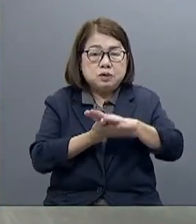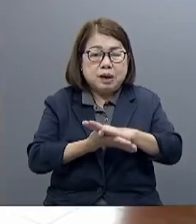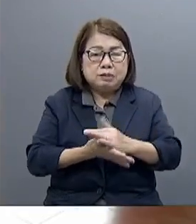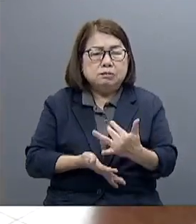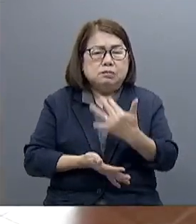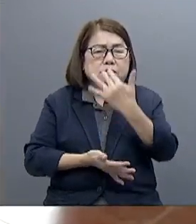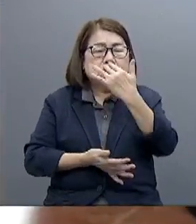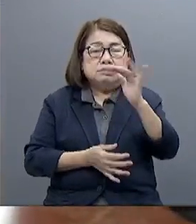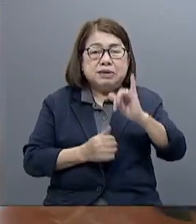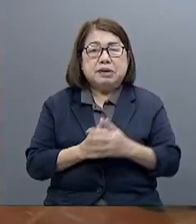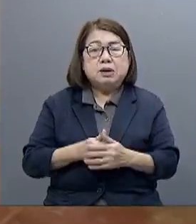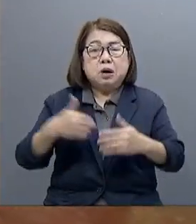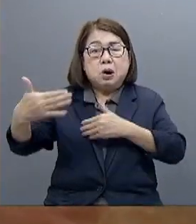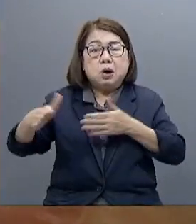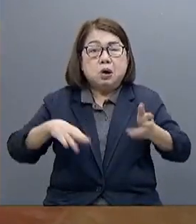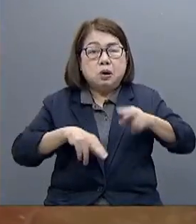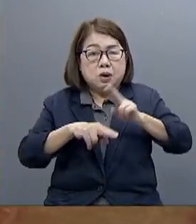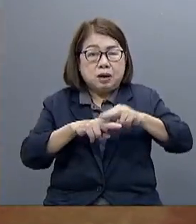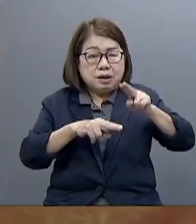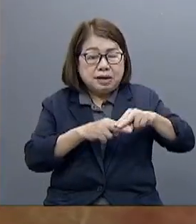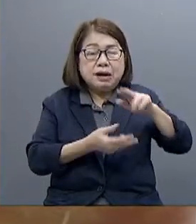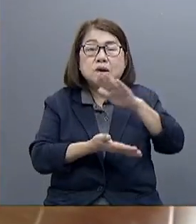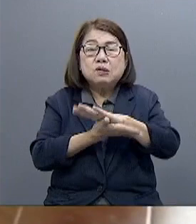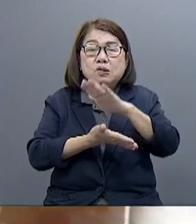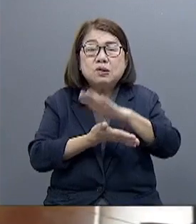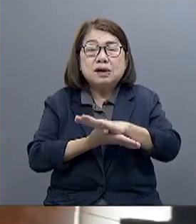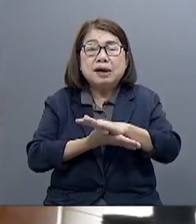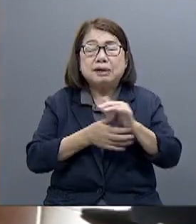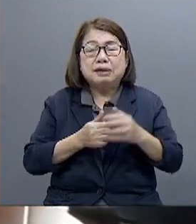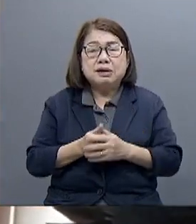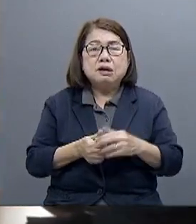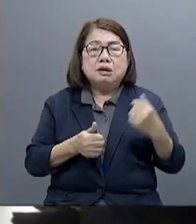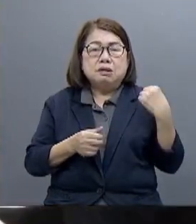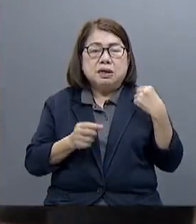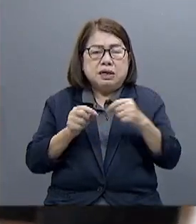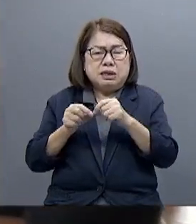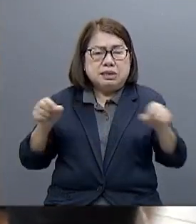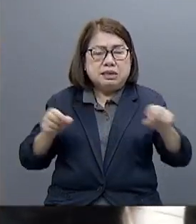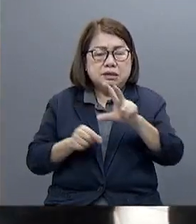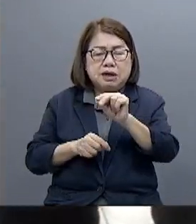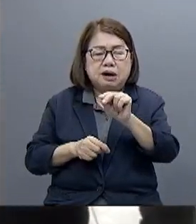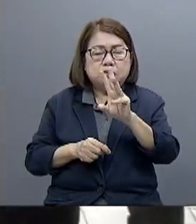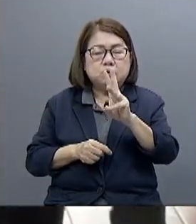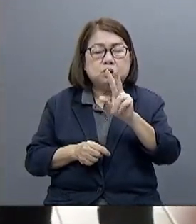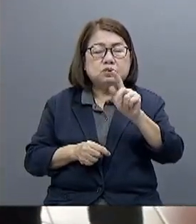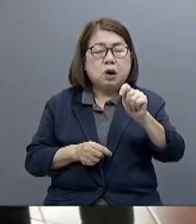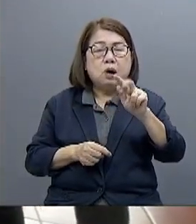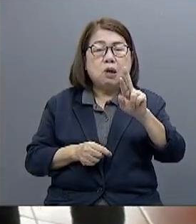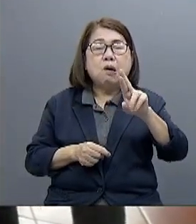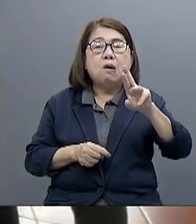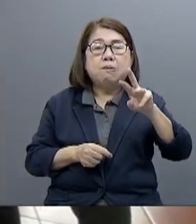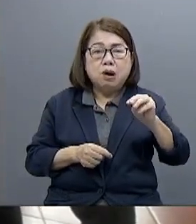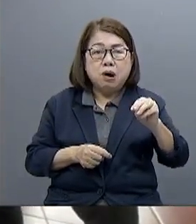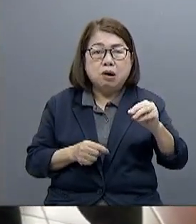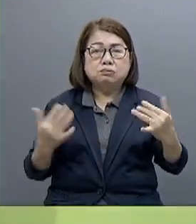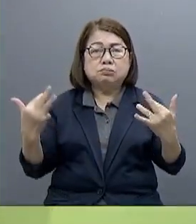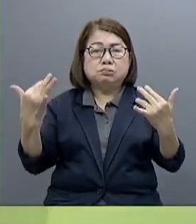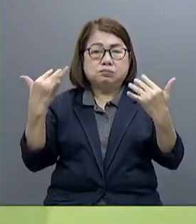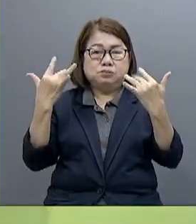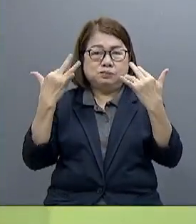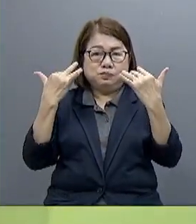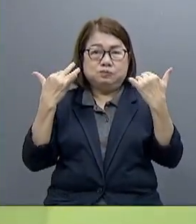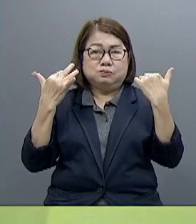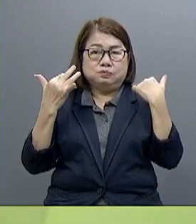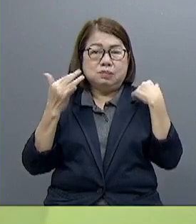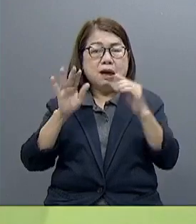ลดฝุ่นแรงดันบวกของโรงเรียนวัดดอนจั่นมีขนาด 36ตรางเมตมีระบบควบคุมคุณภาพอากาศ 3